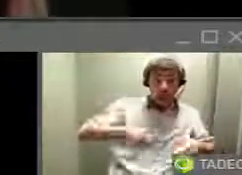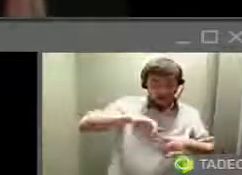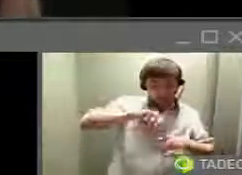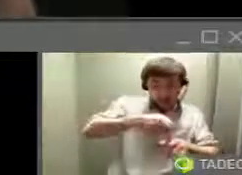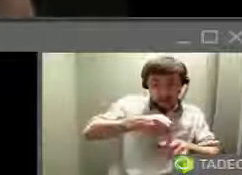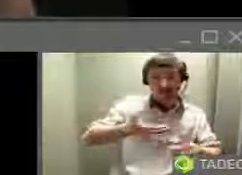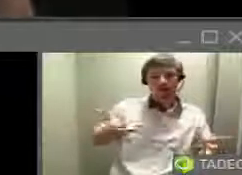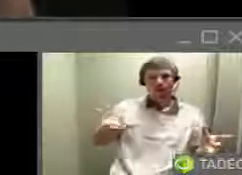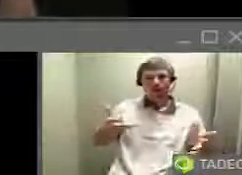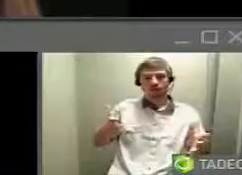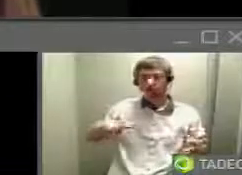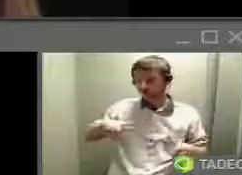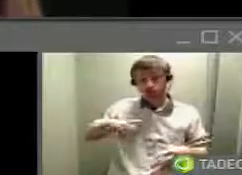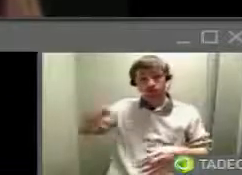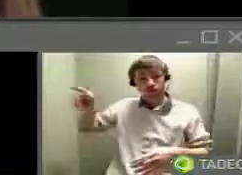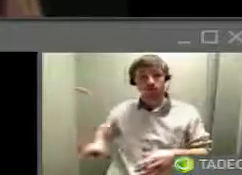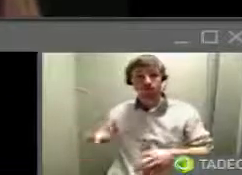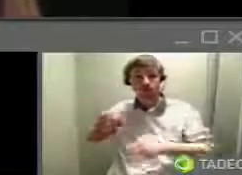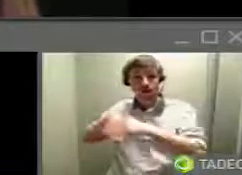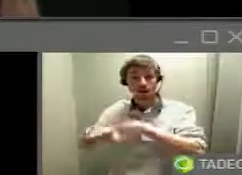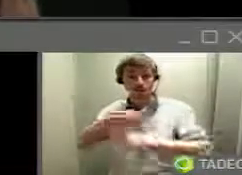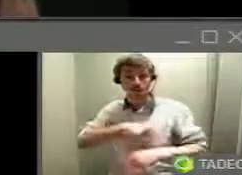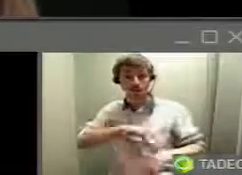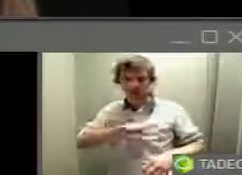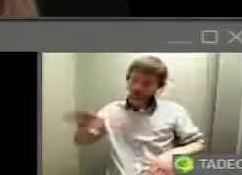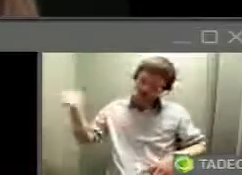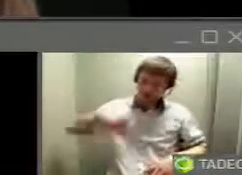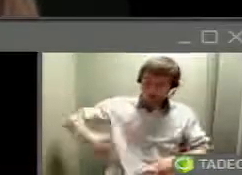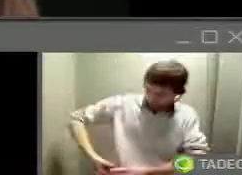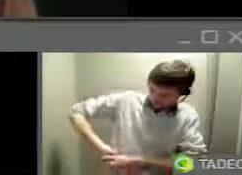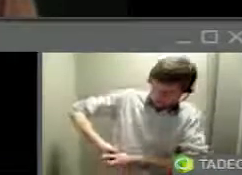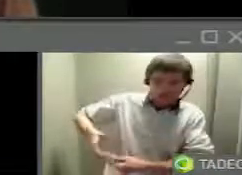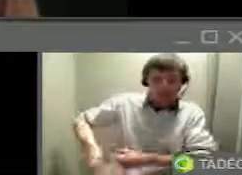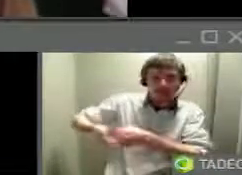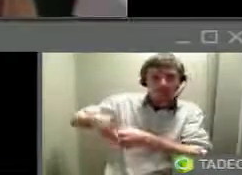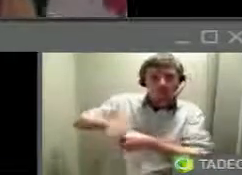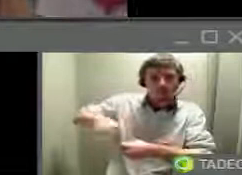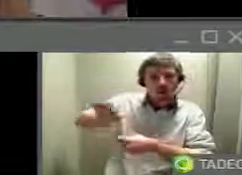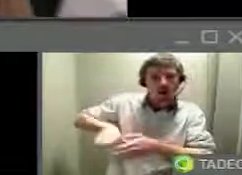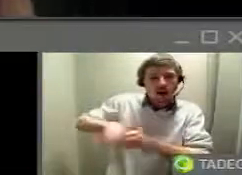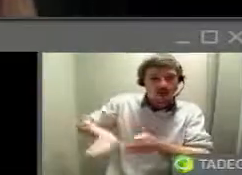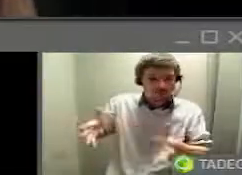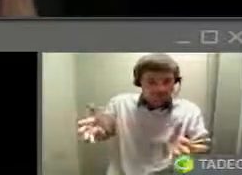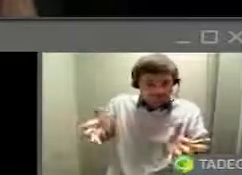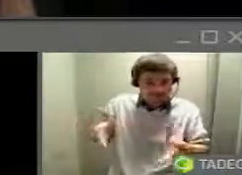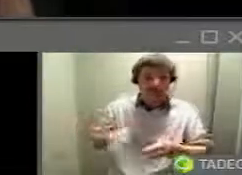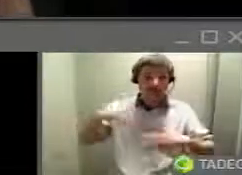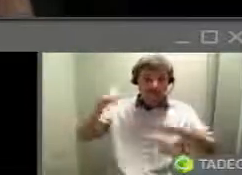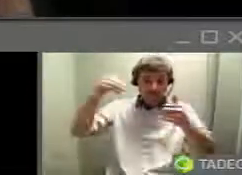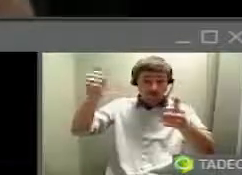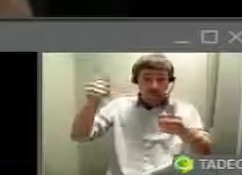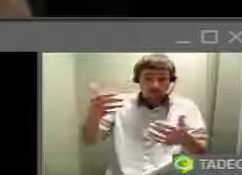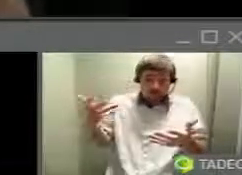toi, qui était des clients lambda, on va le descendre, on prend le fauteuil, et hop ». Et ça, franchement, j'espère qu'on va pouvoir accompagner l'accessibilité du